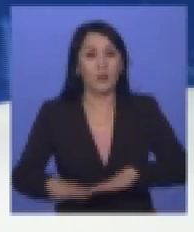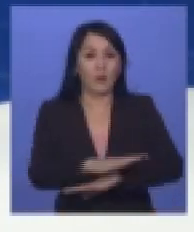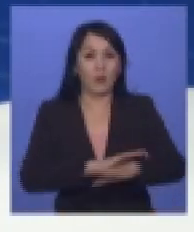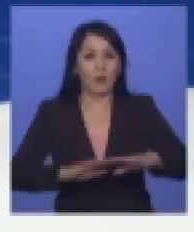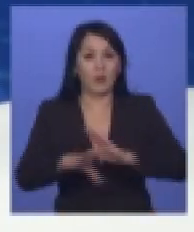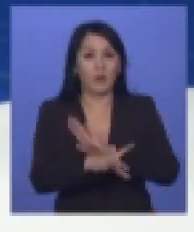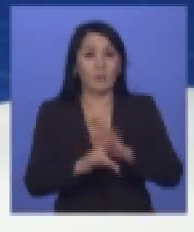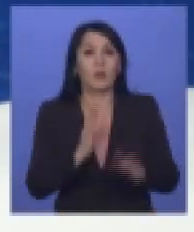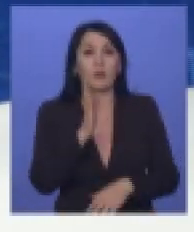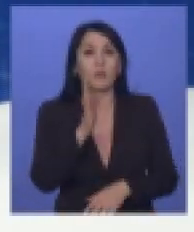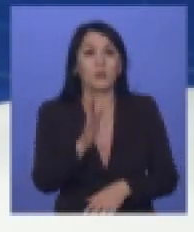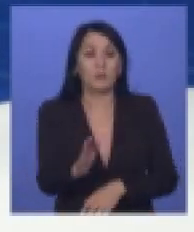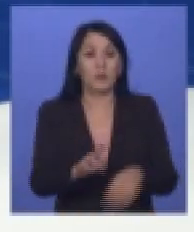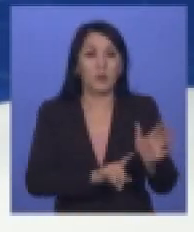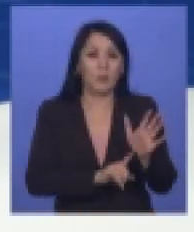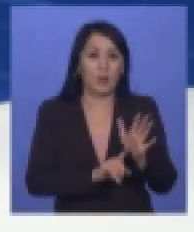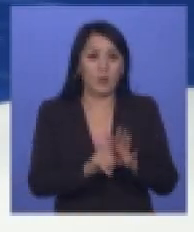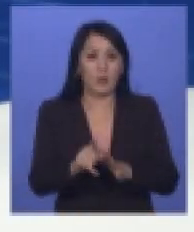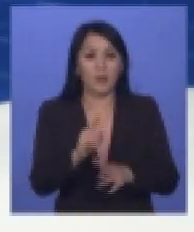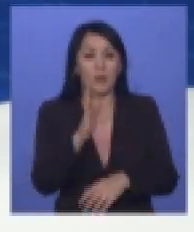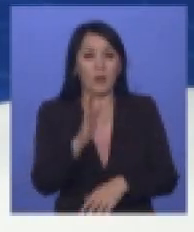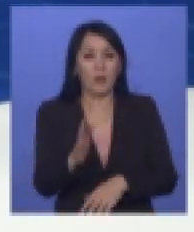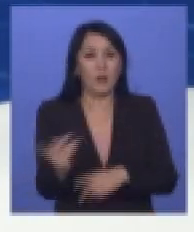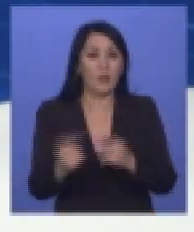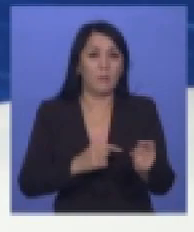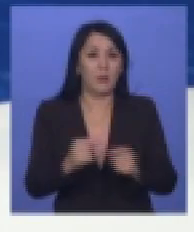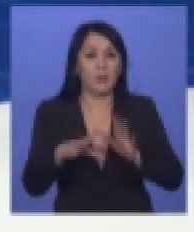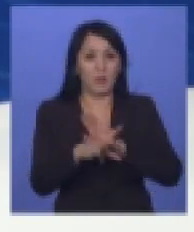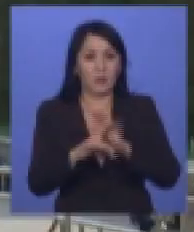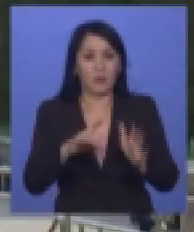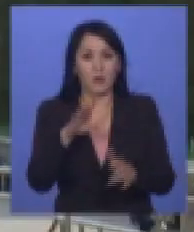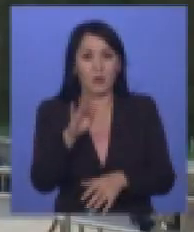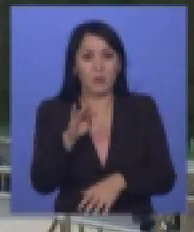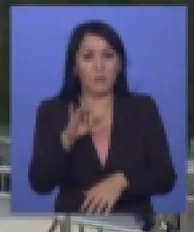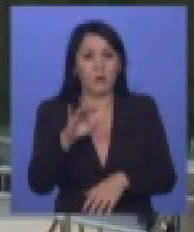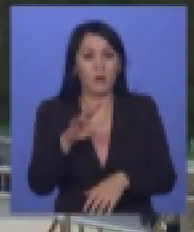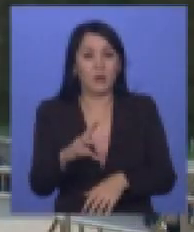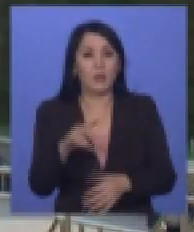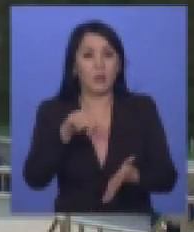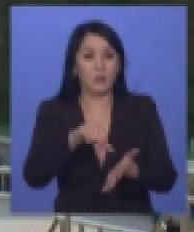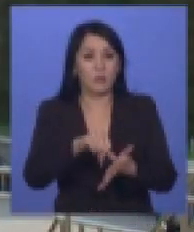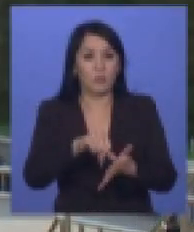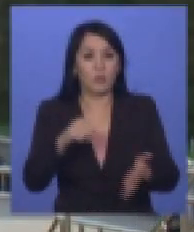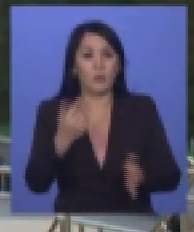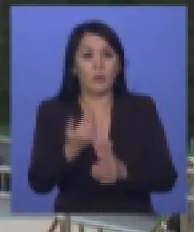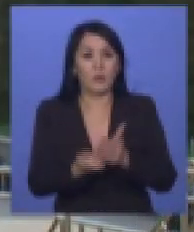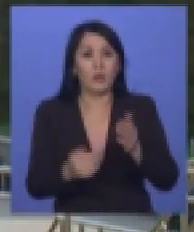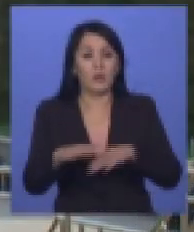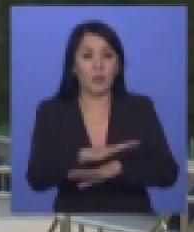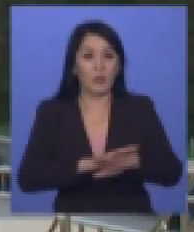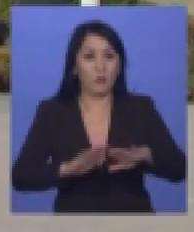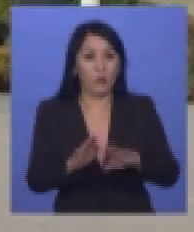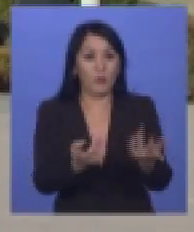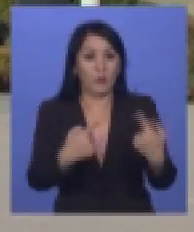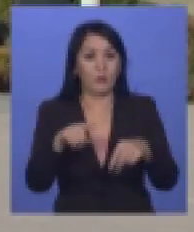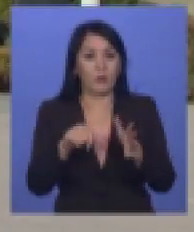Халықты коалицияның таңдауы кемел келешекке бастаған берік қадам. Алдағы президент сайлауына Қасым Жомарт Тоқаевтың кандидатурасын ұсынып отырған